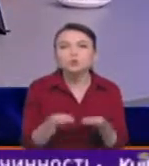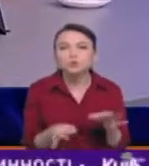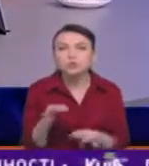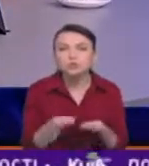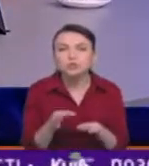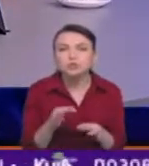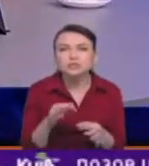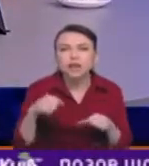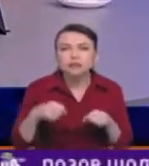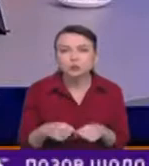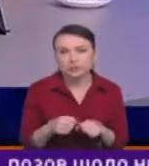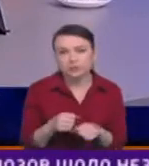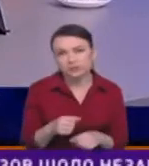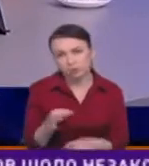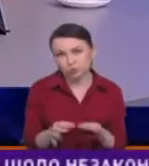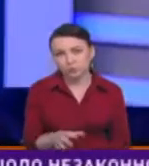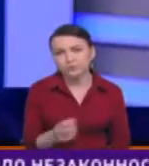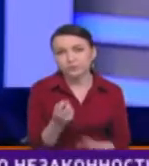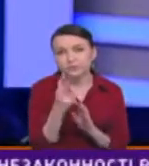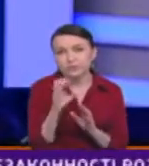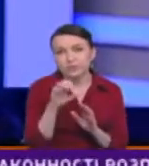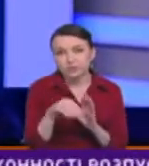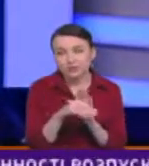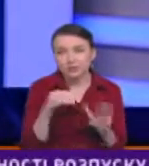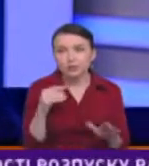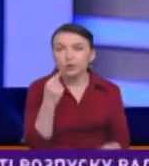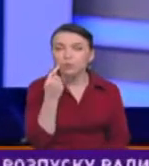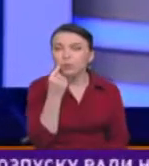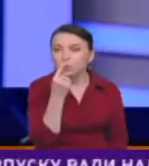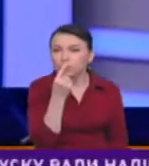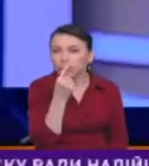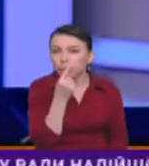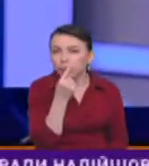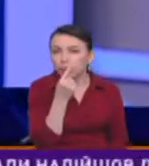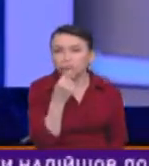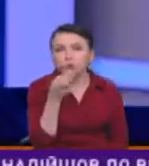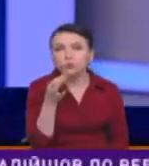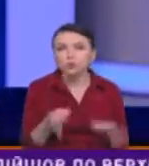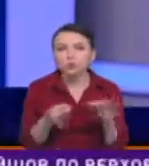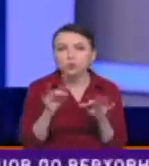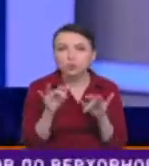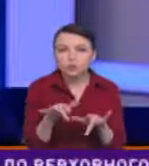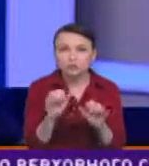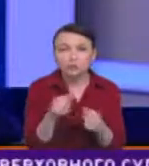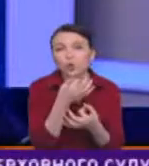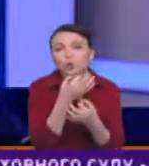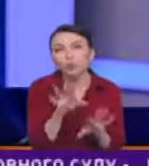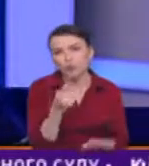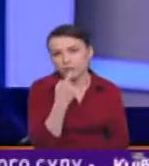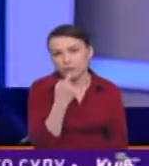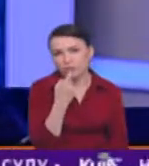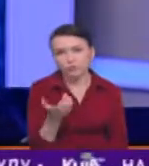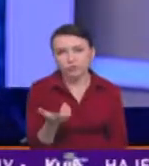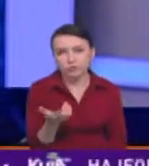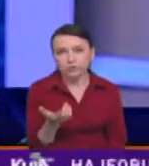судді. 12 стаття такого закону говорила, що мова судочинством, тобто судочинство може здійснювати будь-якою мову, я дуже